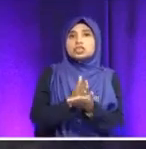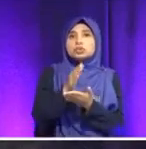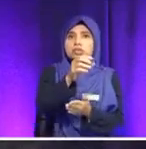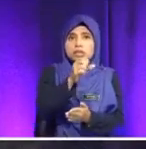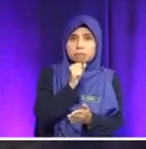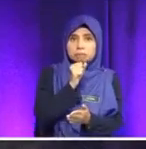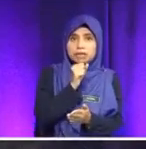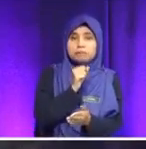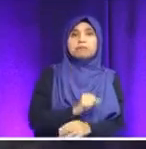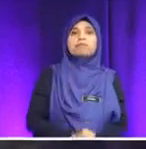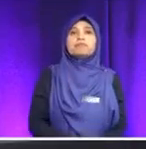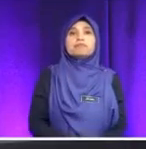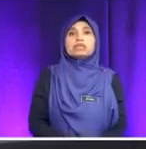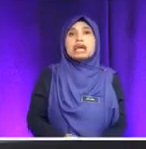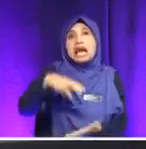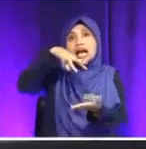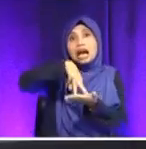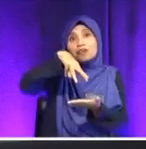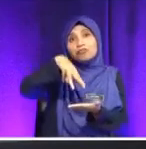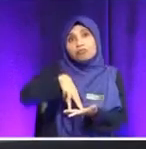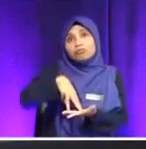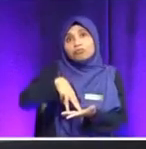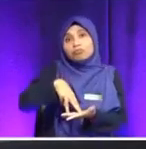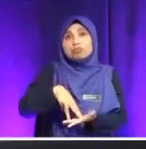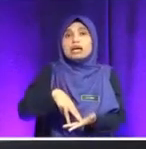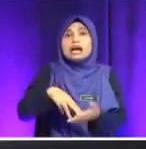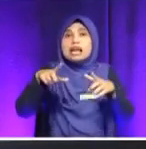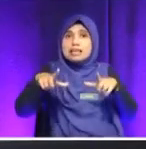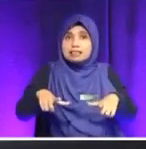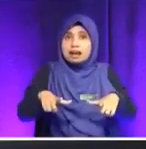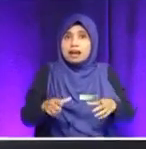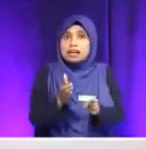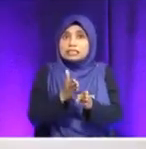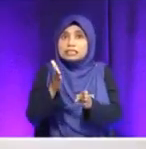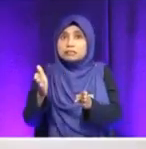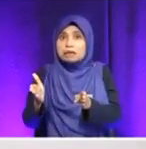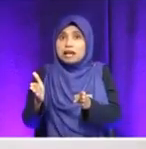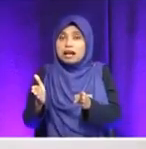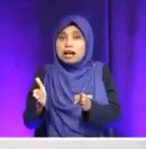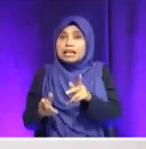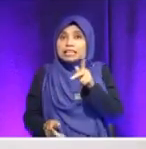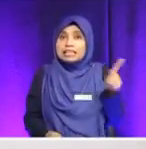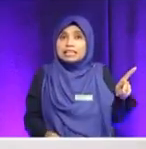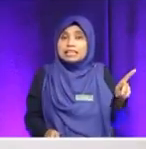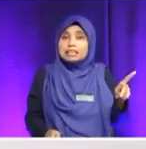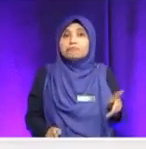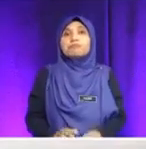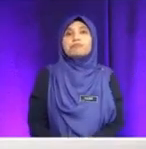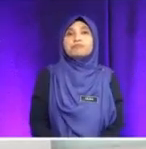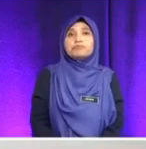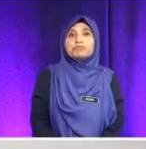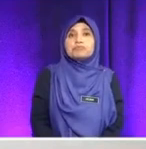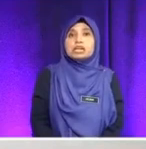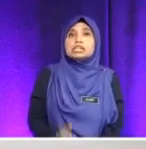ambil garfu dessert. Garfu dessert. Letakkan di sebelah kiri. Sebelah garfu makan tadilah. Okey,